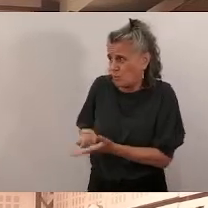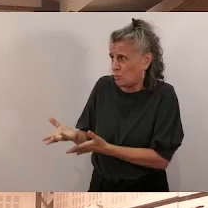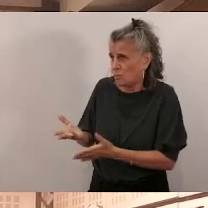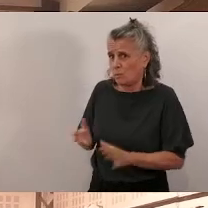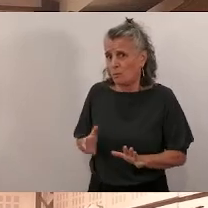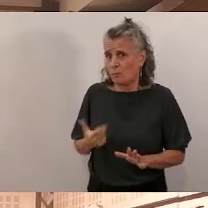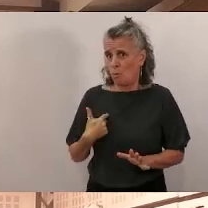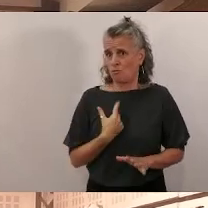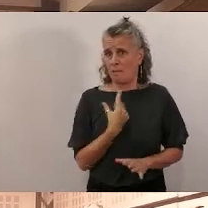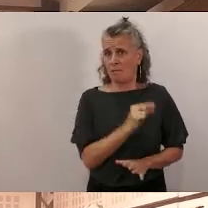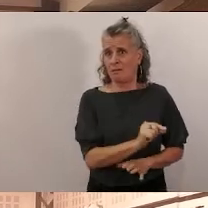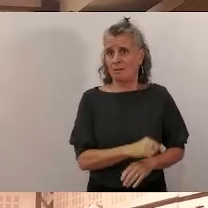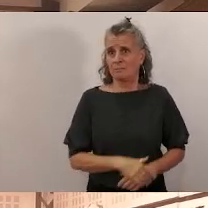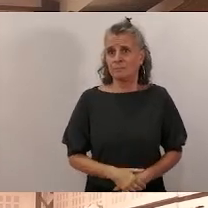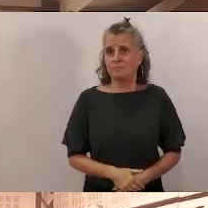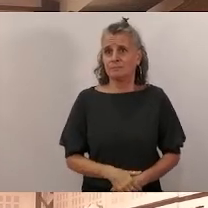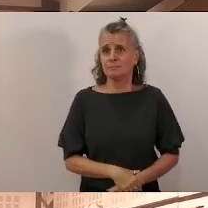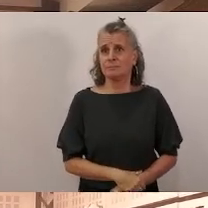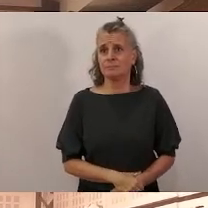C'est bon.